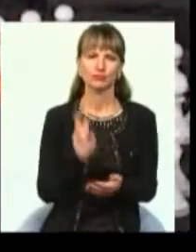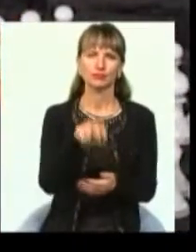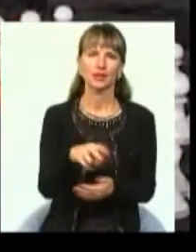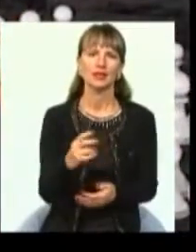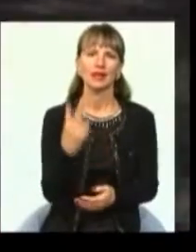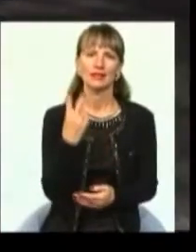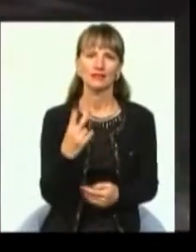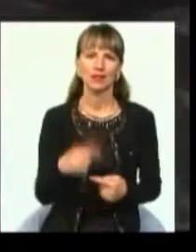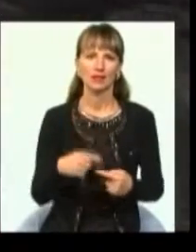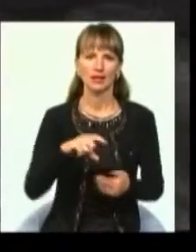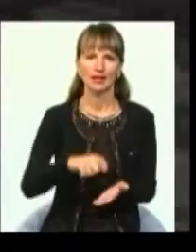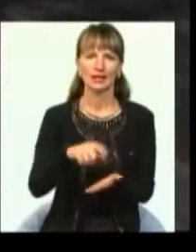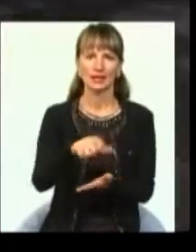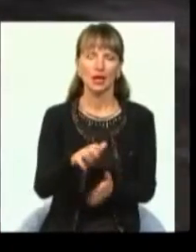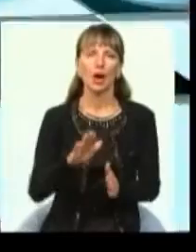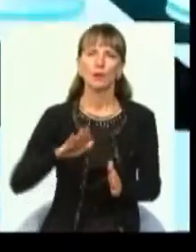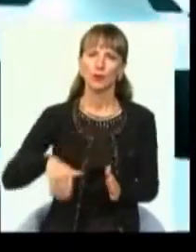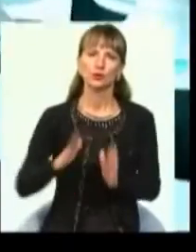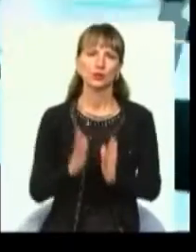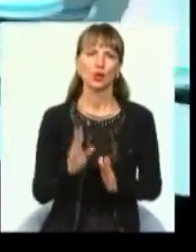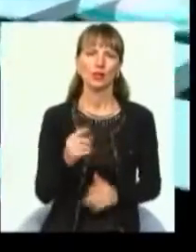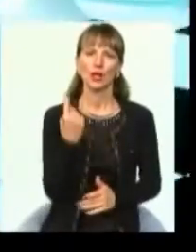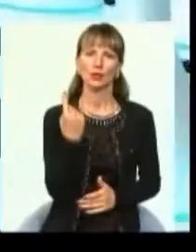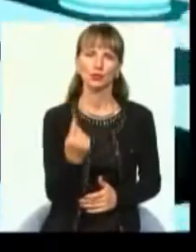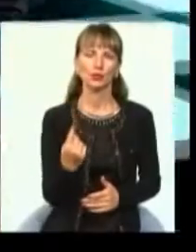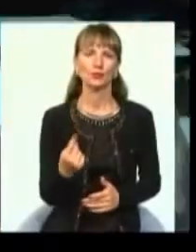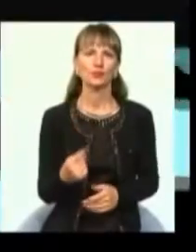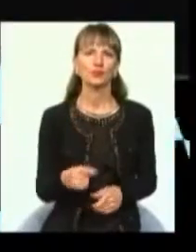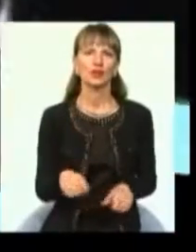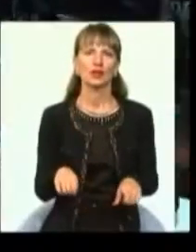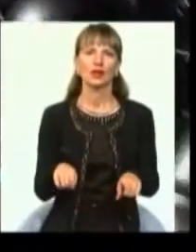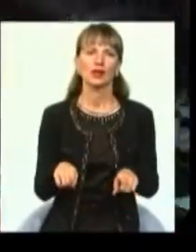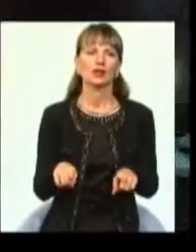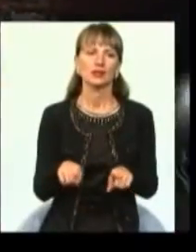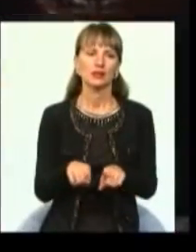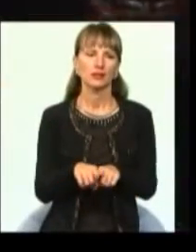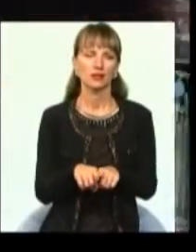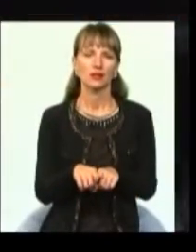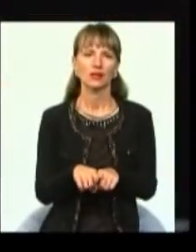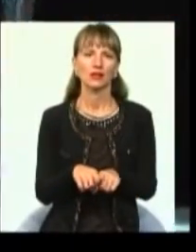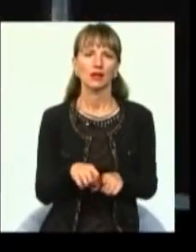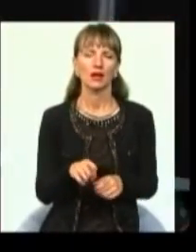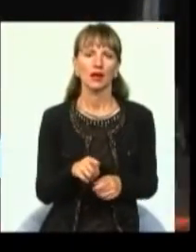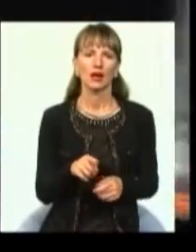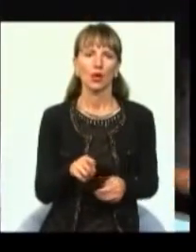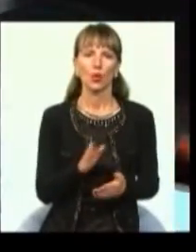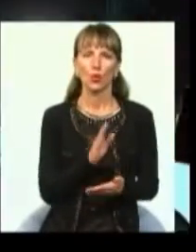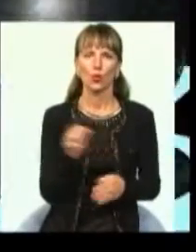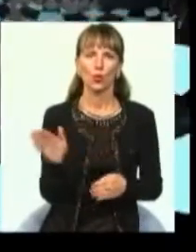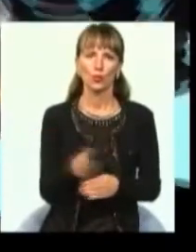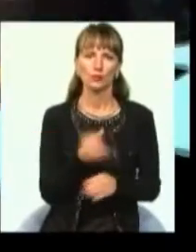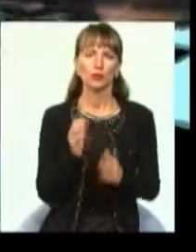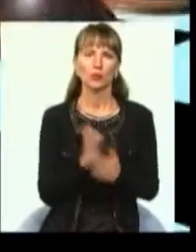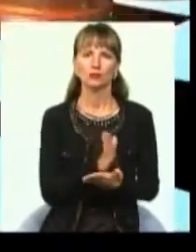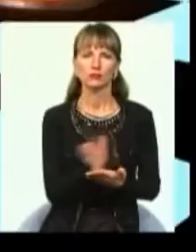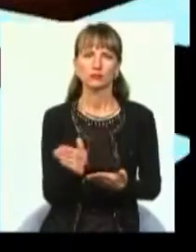2 клітинки, а вже потім тільки на одну. Атакує пішак тільки фігурки суперника, що стають по діагоналі від нього. Однією з